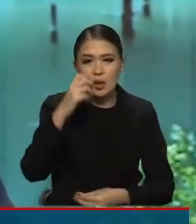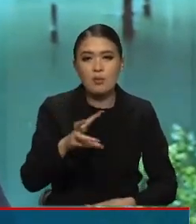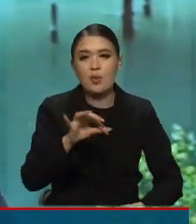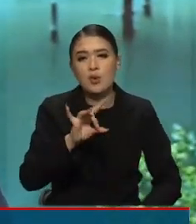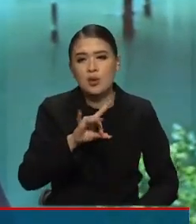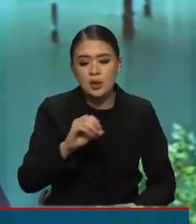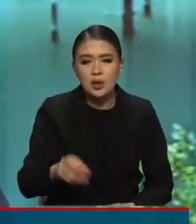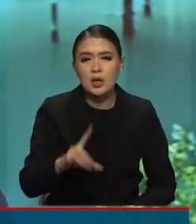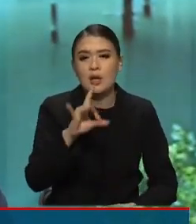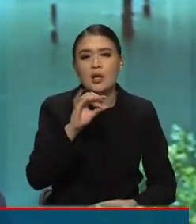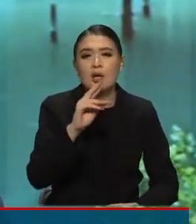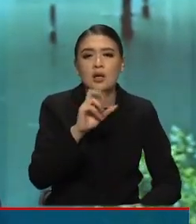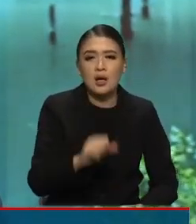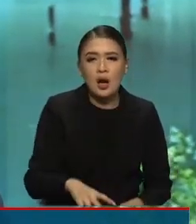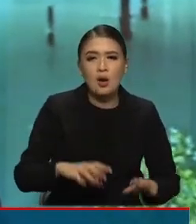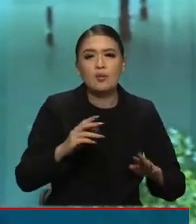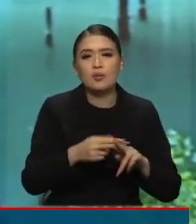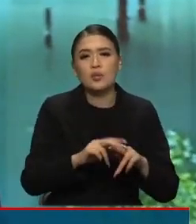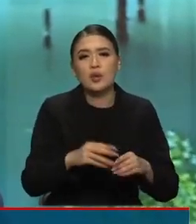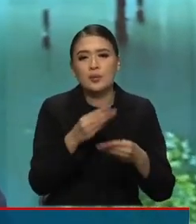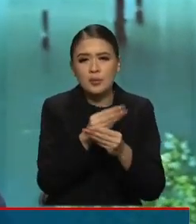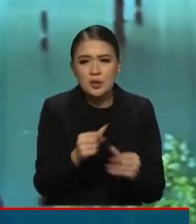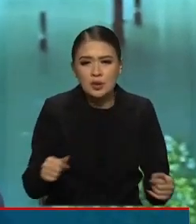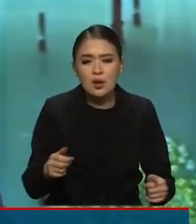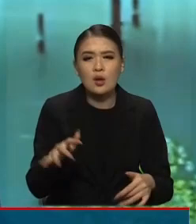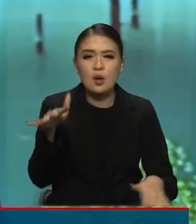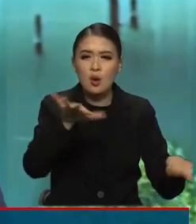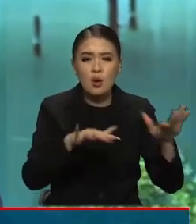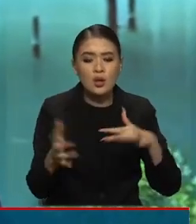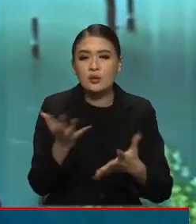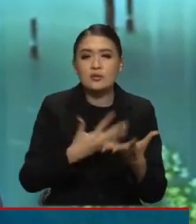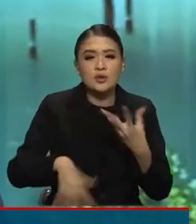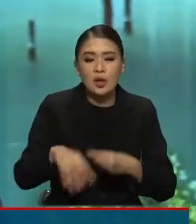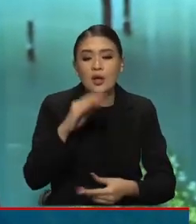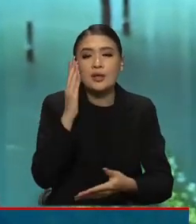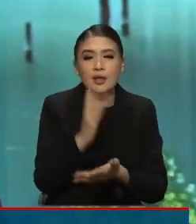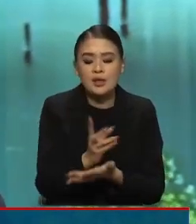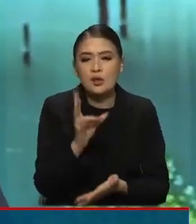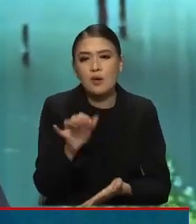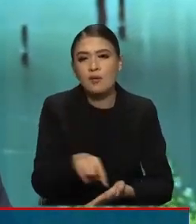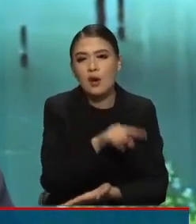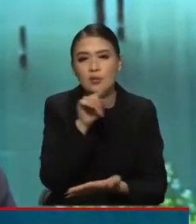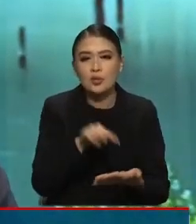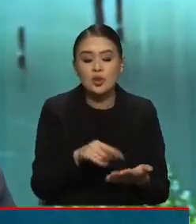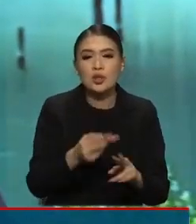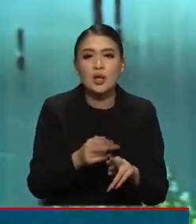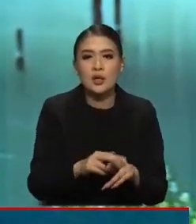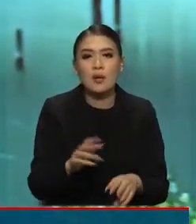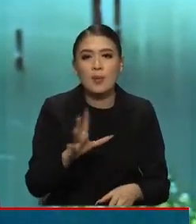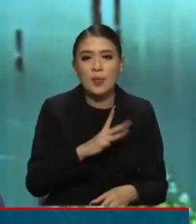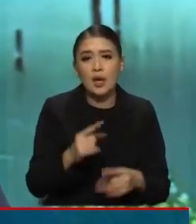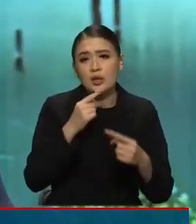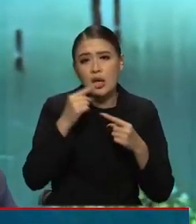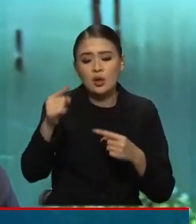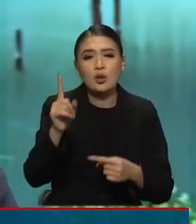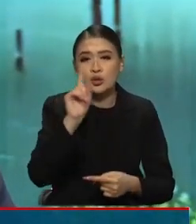реки, пустыня, горы, да, и так далее, и так далее. Вот здесь, конечно, возникает вопрос. Вот давайте далеко не